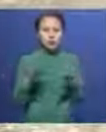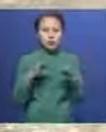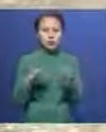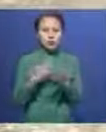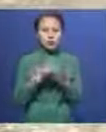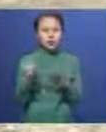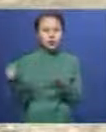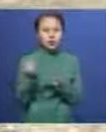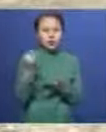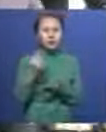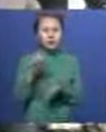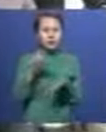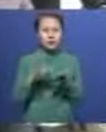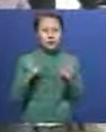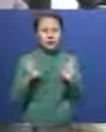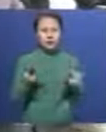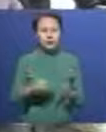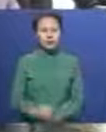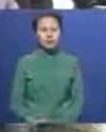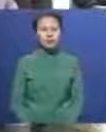өнердің тілі ортақ деген ұстанымда.